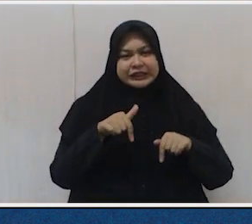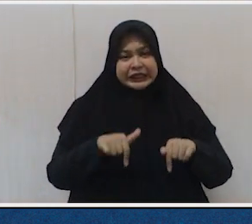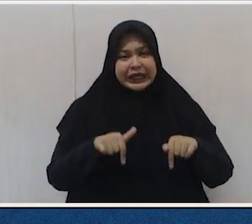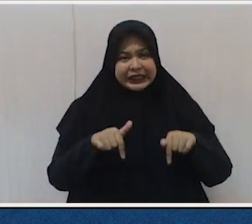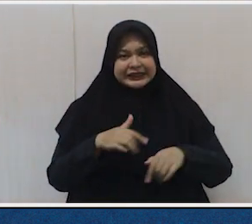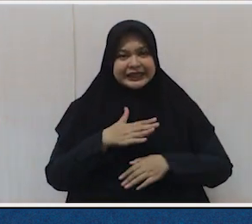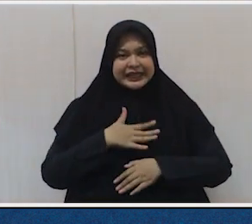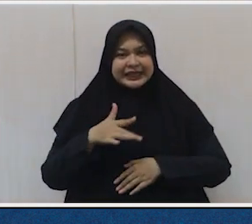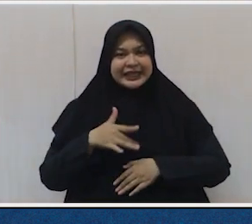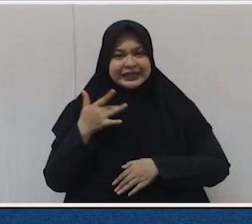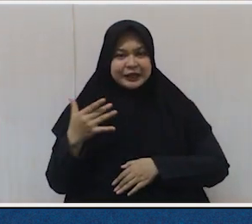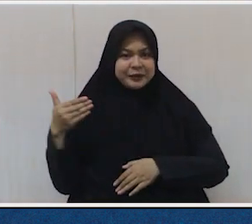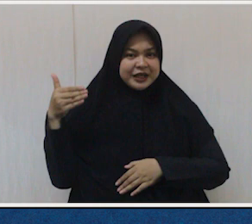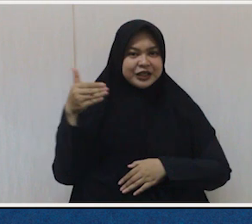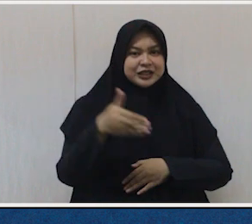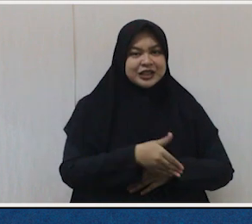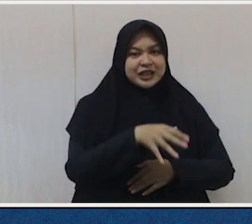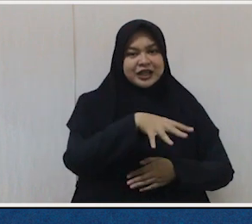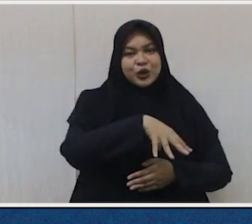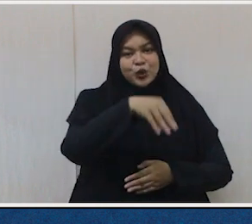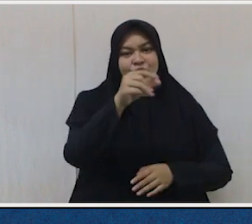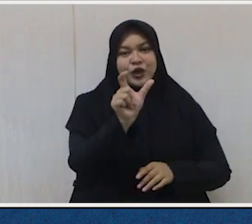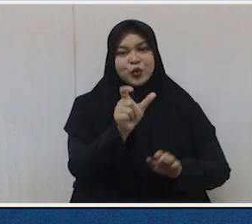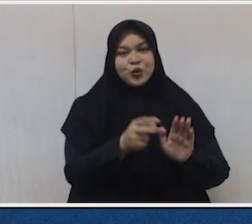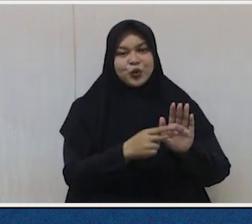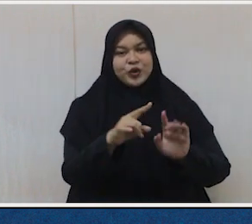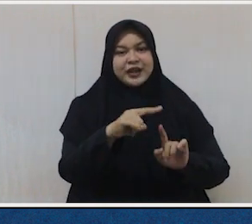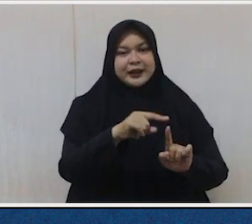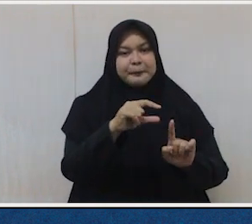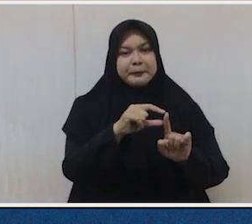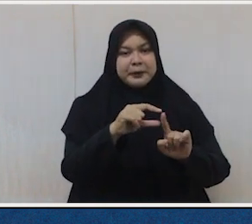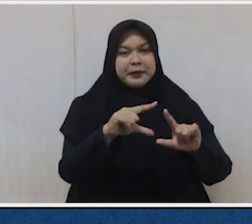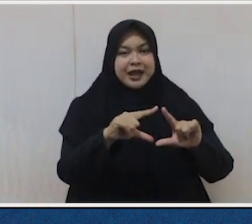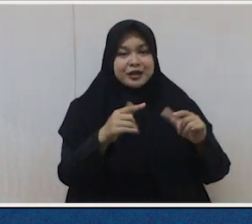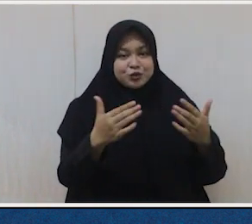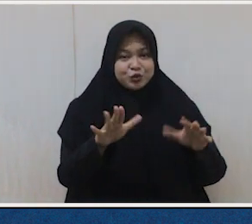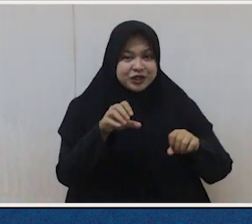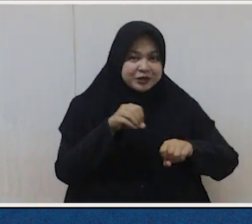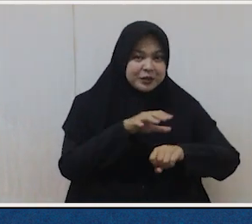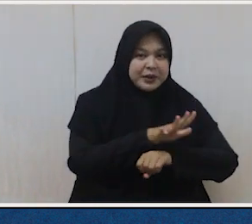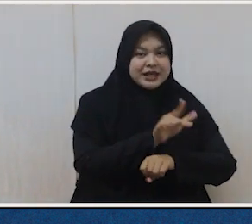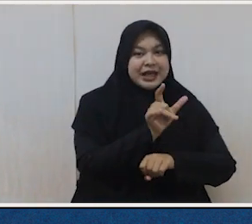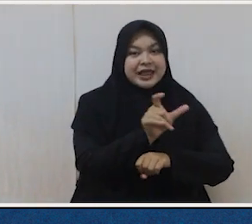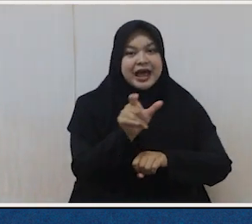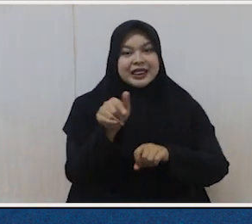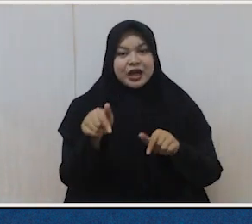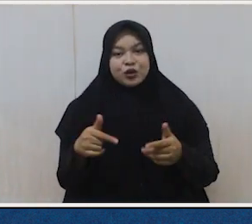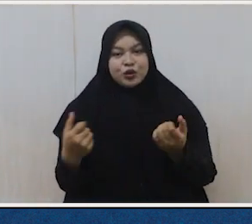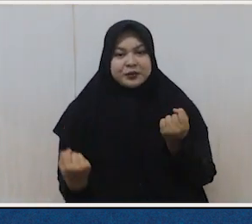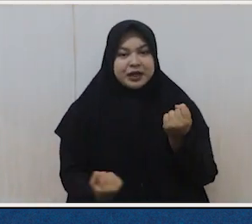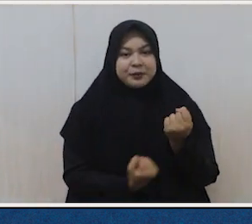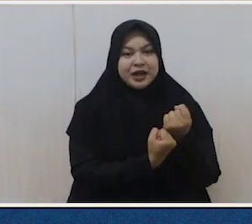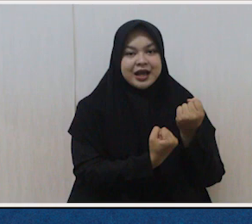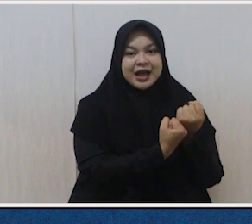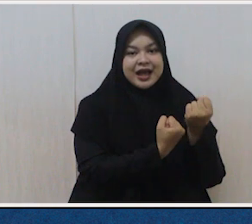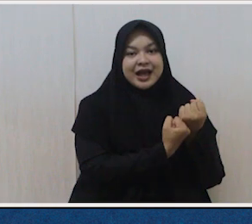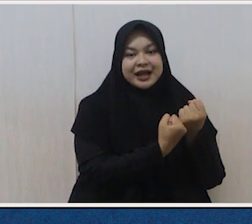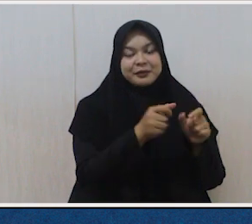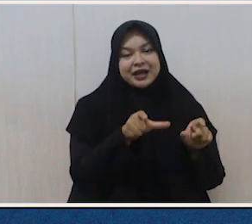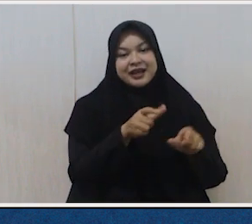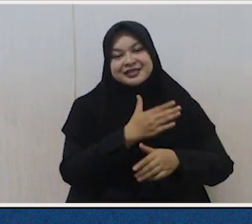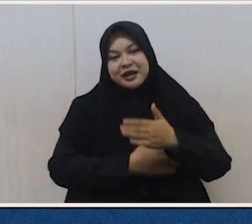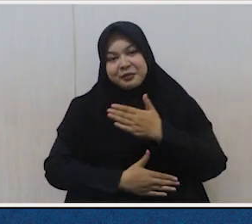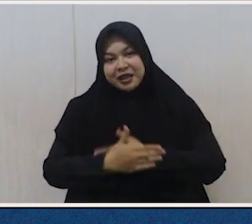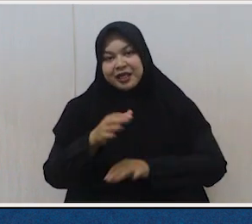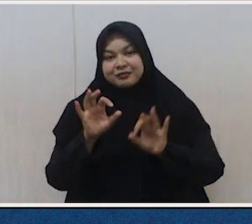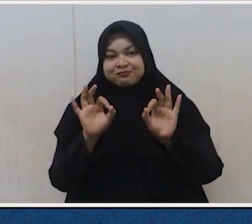e ada di unit PPA kalau di kepolisian Ya itu sudah terpapar istilah-istilah tersebut lalu ke berpihakan terapabilitas